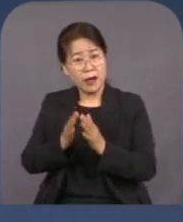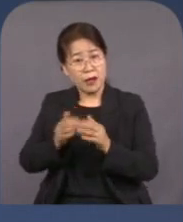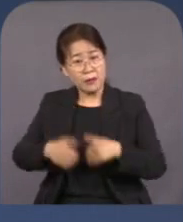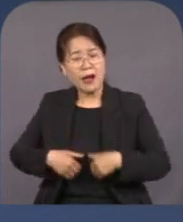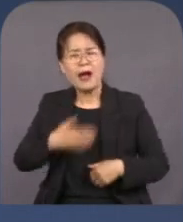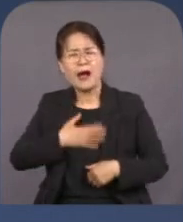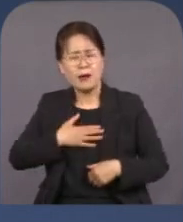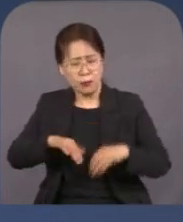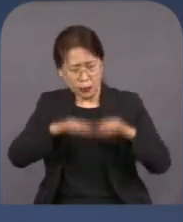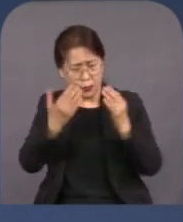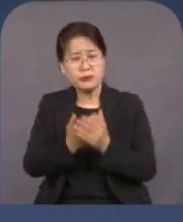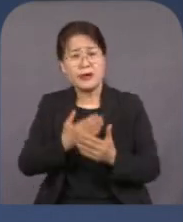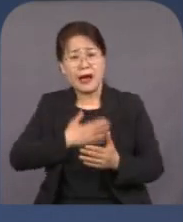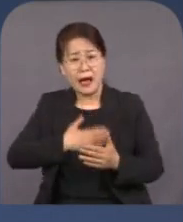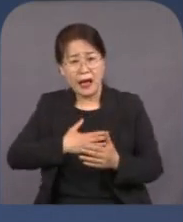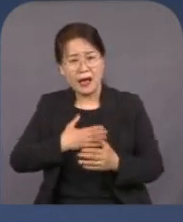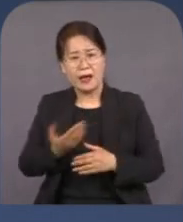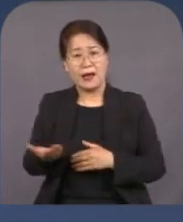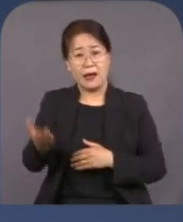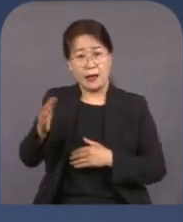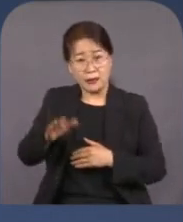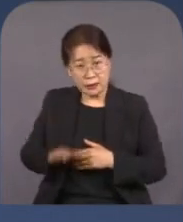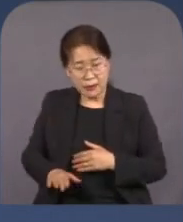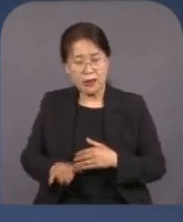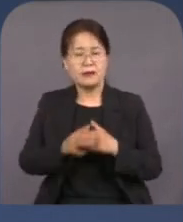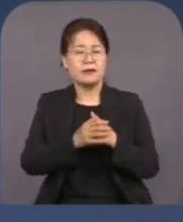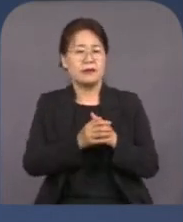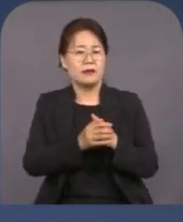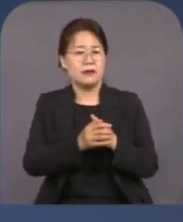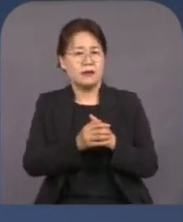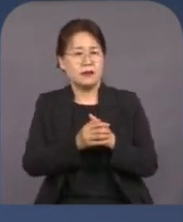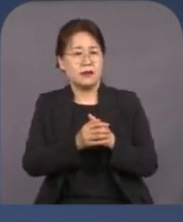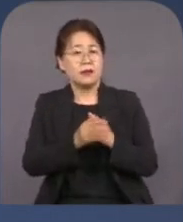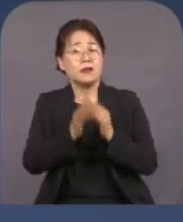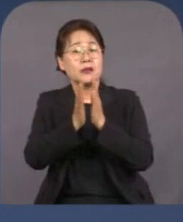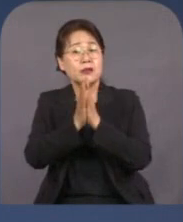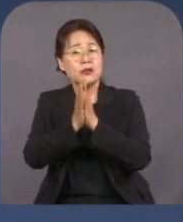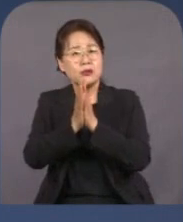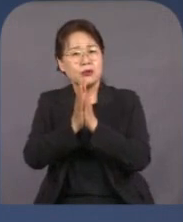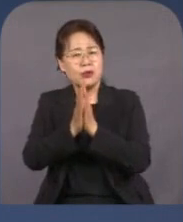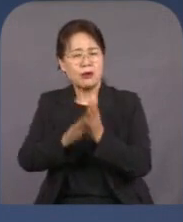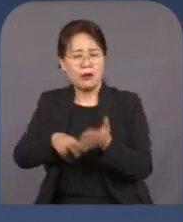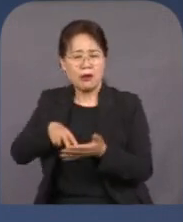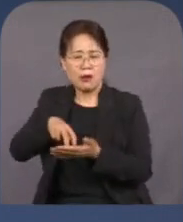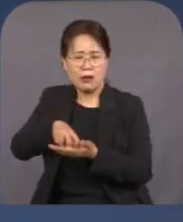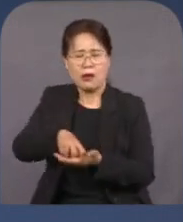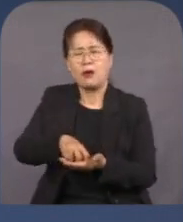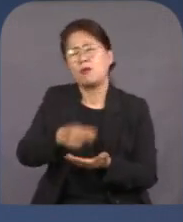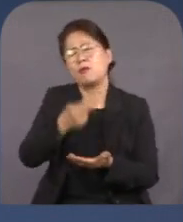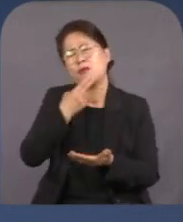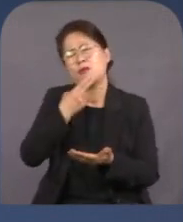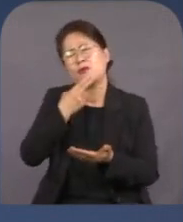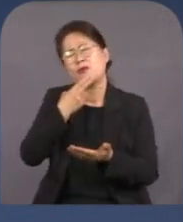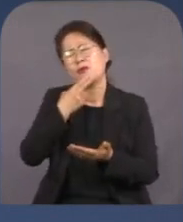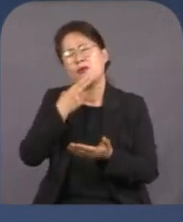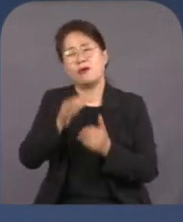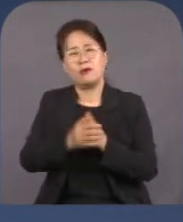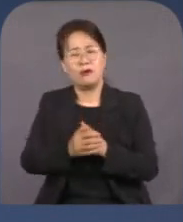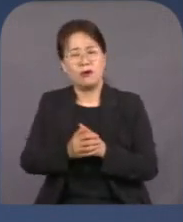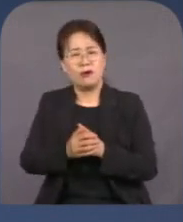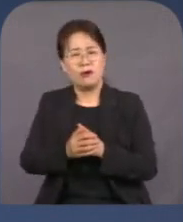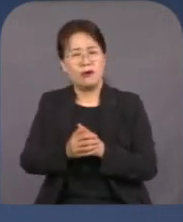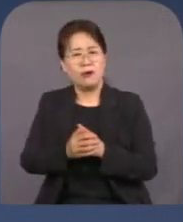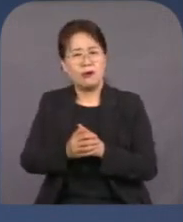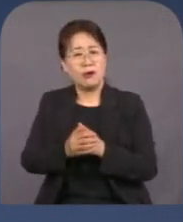알고 있어요 그런데 그럼에도 불구하고 기도의 무릎은 꿇지를 않아요 기도의